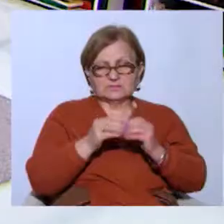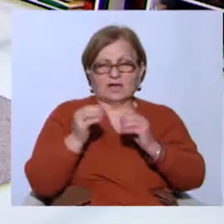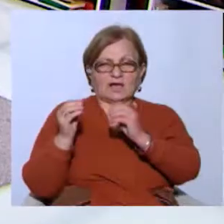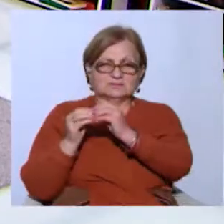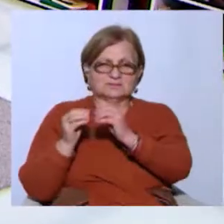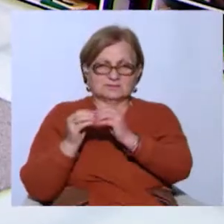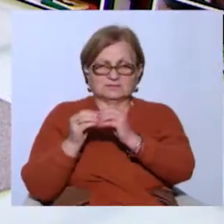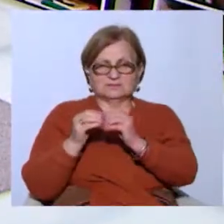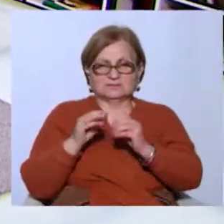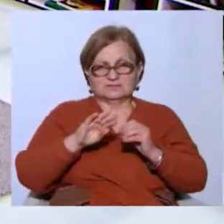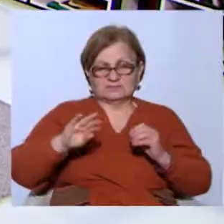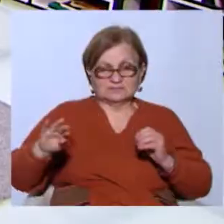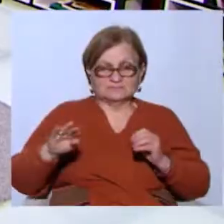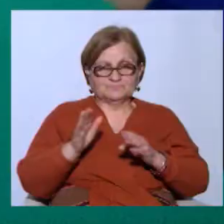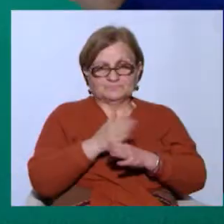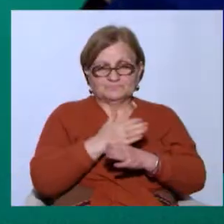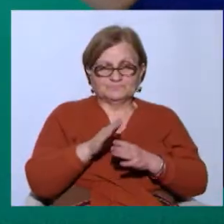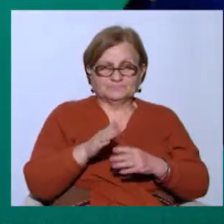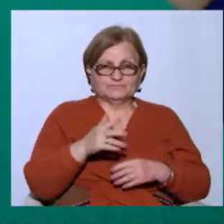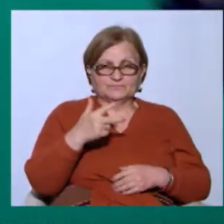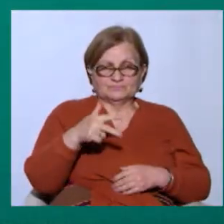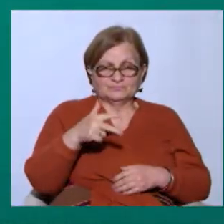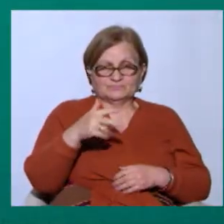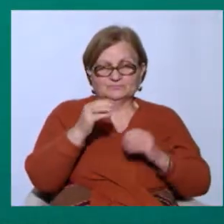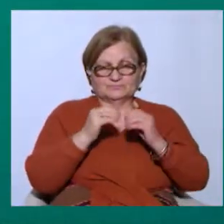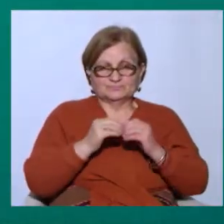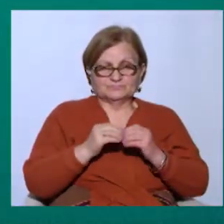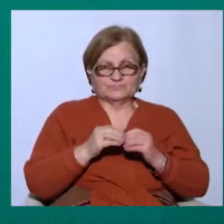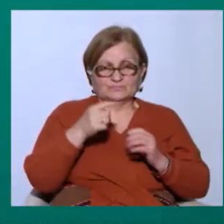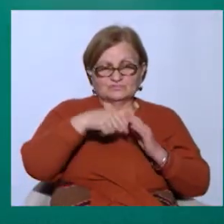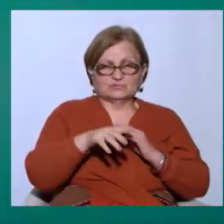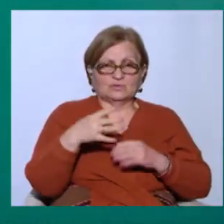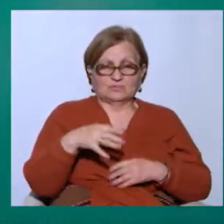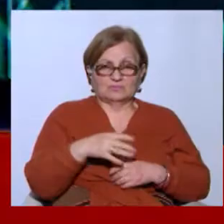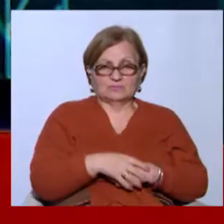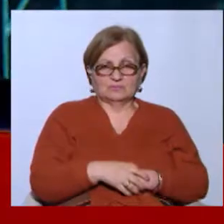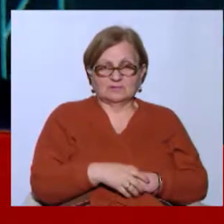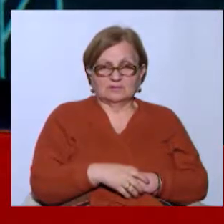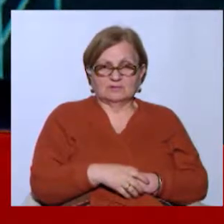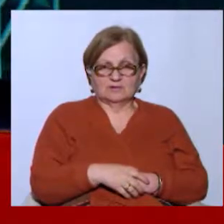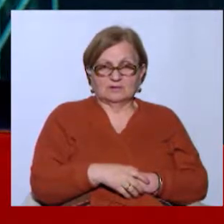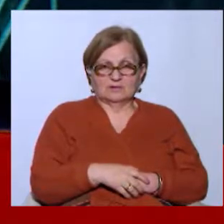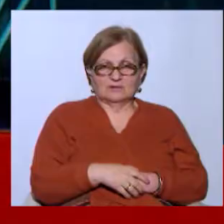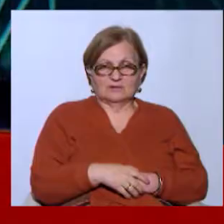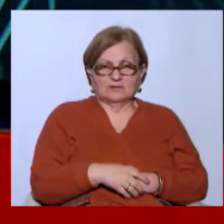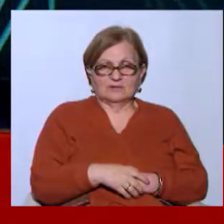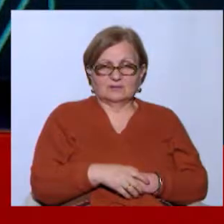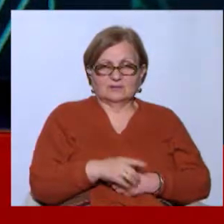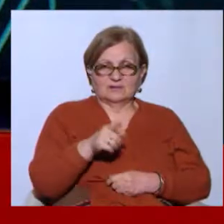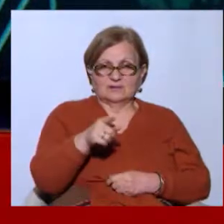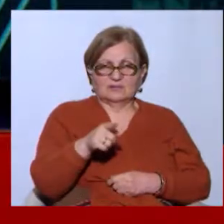ათეულს ცალკე გამოვაკლებ, ესე იგი 30 და 10 არის 40 და ავდგები და აი ამ